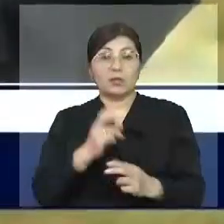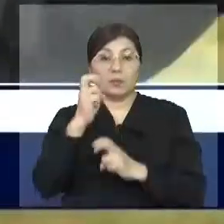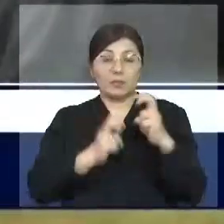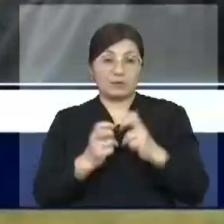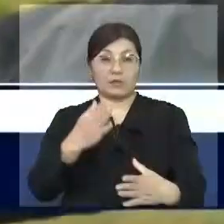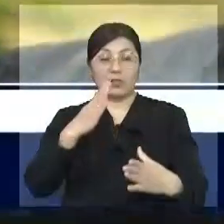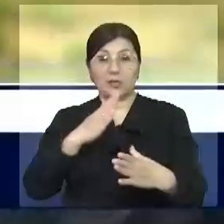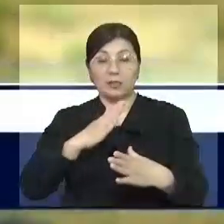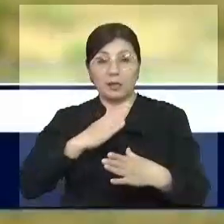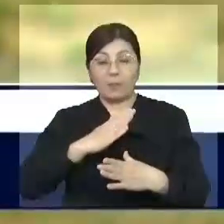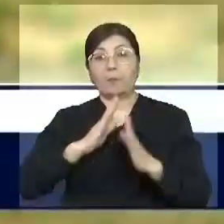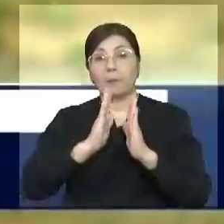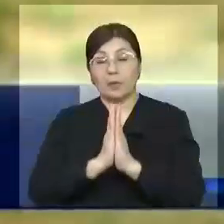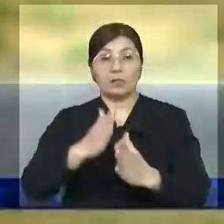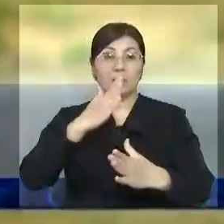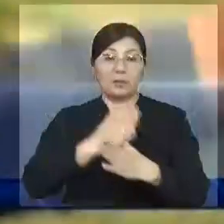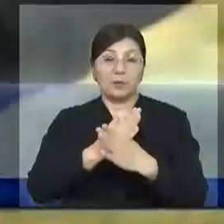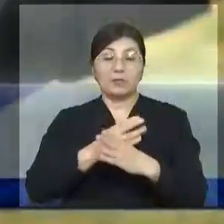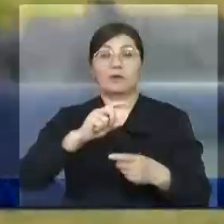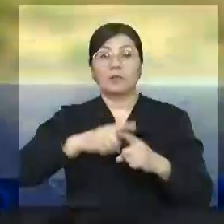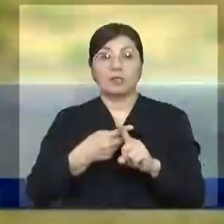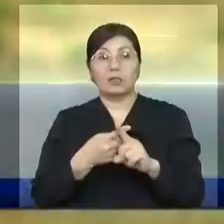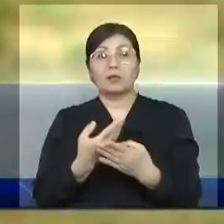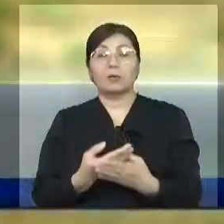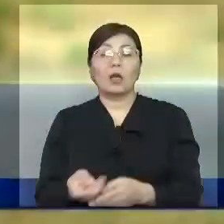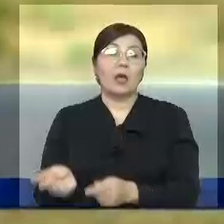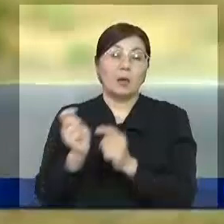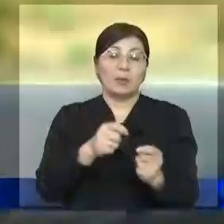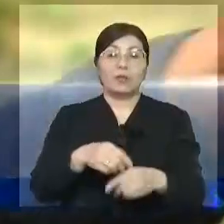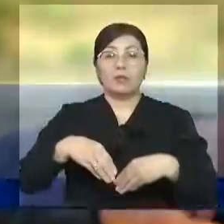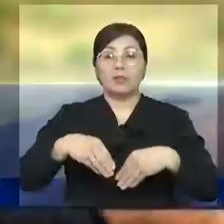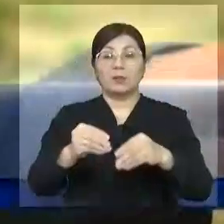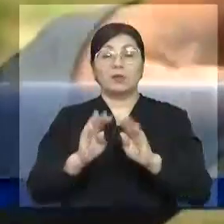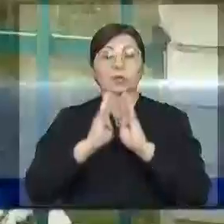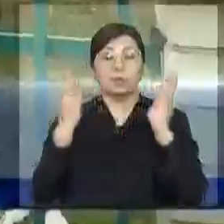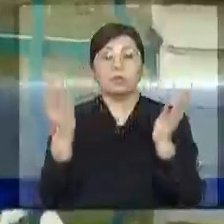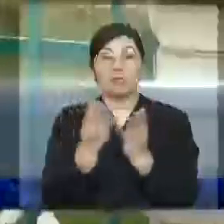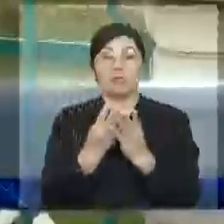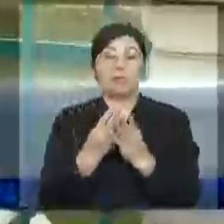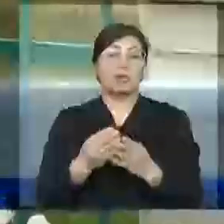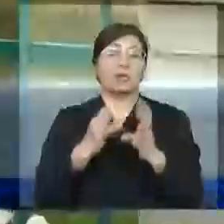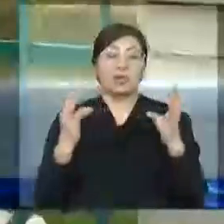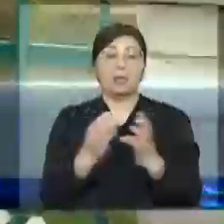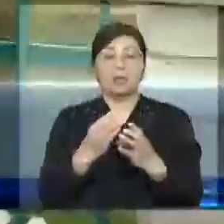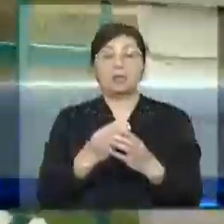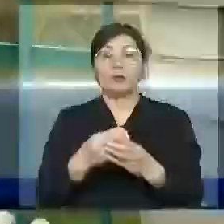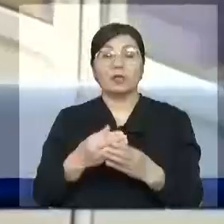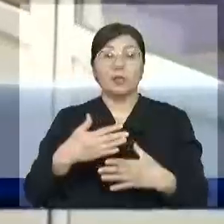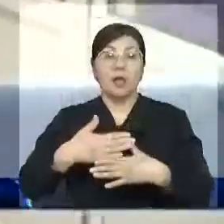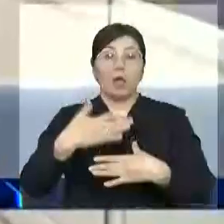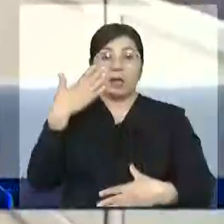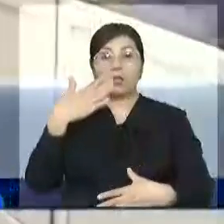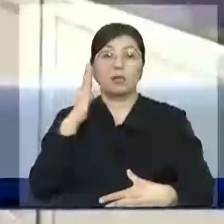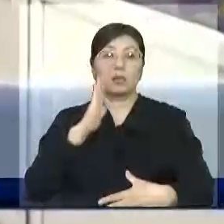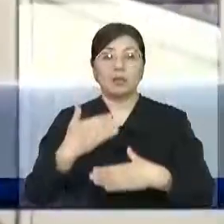дать технику. На погрузчиках привозили песок, построили укрепительные конструкции, так и удержали дамбу. Аким села также говорит, что нам есть чему